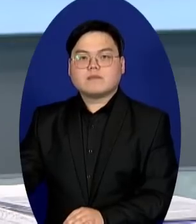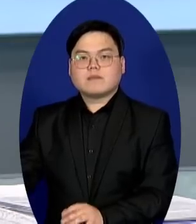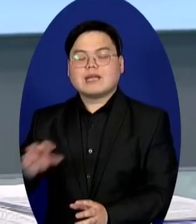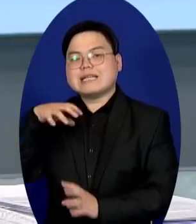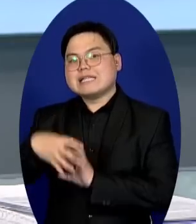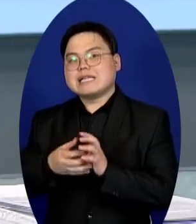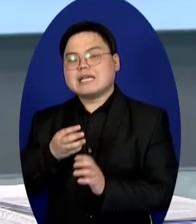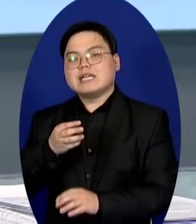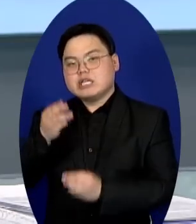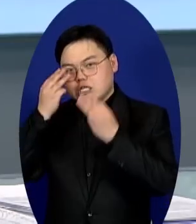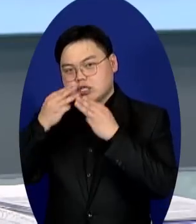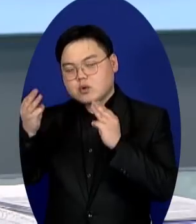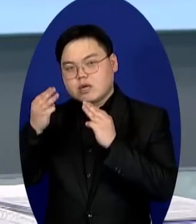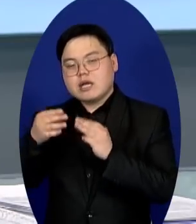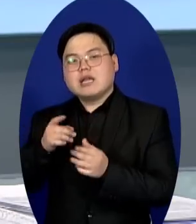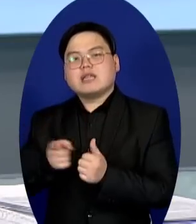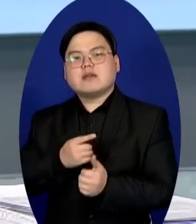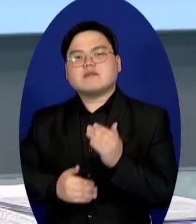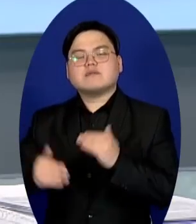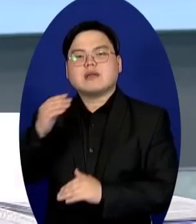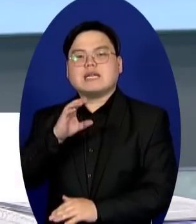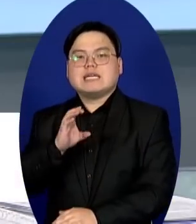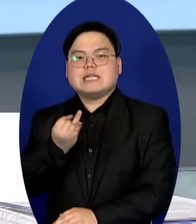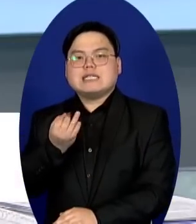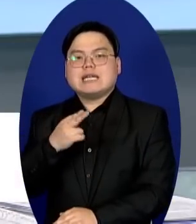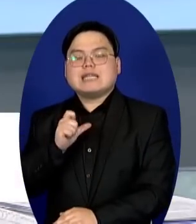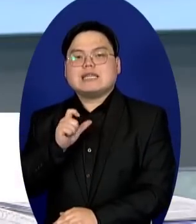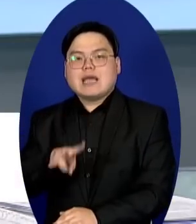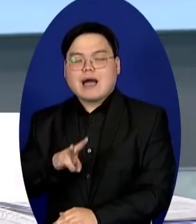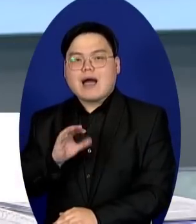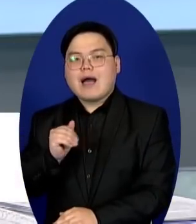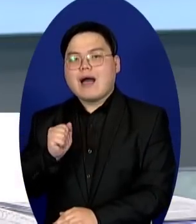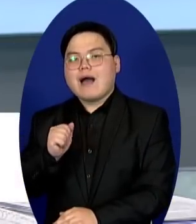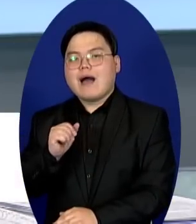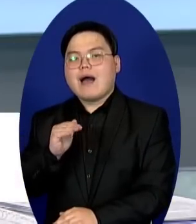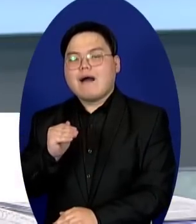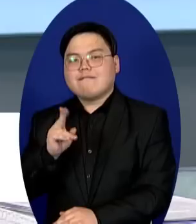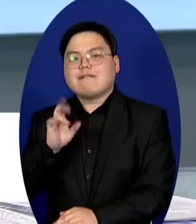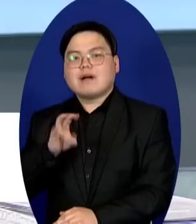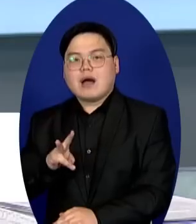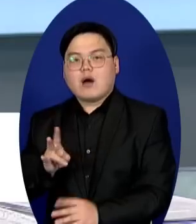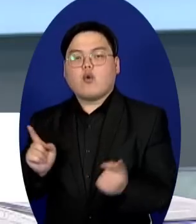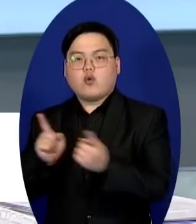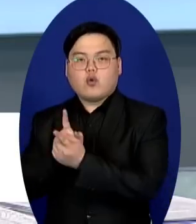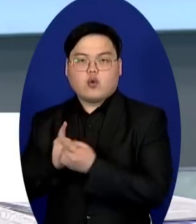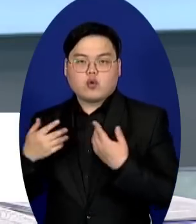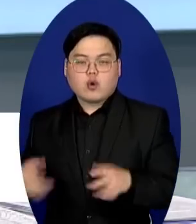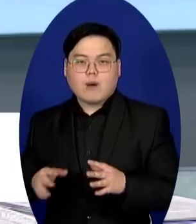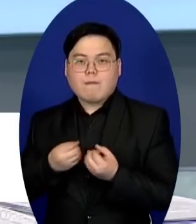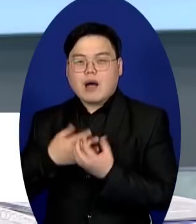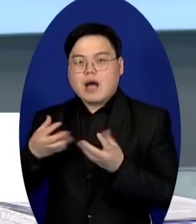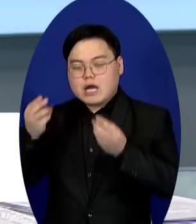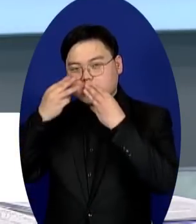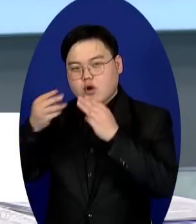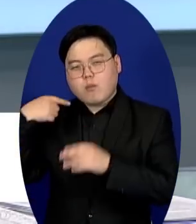Дэлхийн шинжлэх ухааны нэр төлөөллүүдийн нэг Сидах Афган манай улсын судлаач эрдэмтдтэй уулзалт хийж зохион байгуулсан байна. За тэрээр олон алдартай эрдэмтдийн